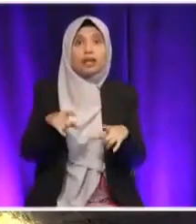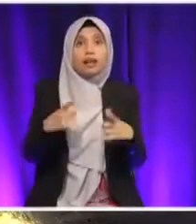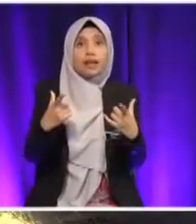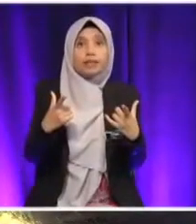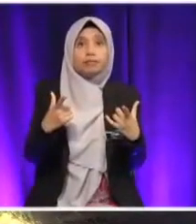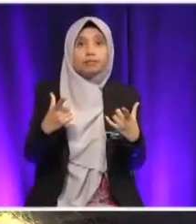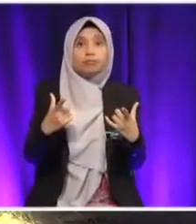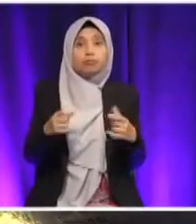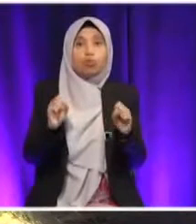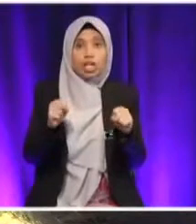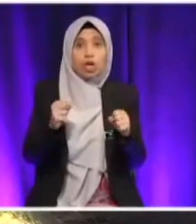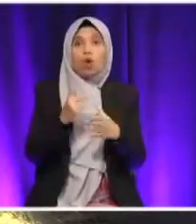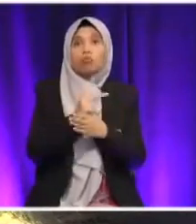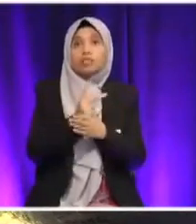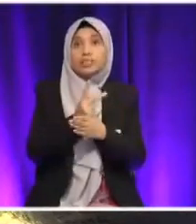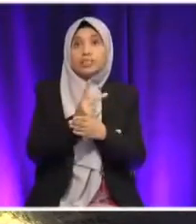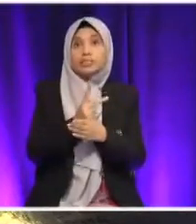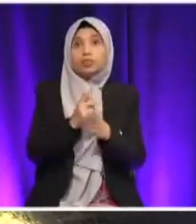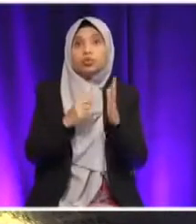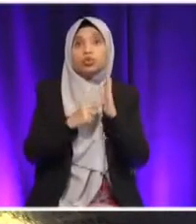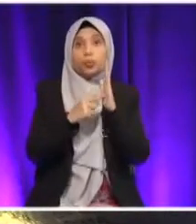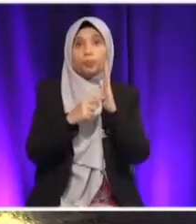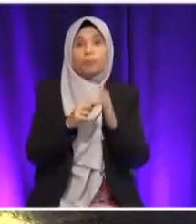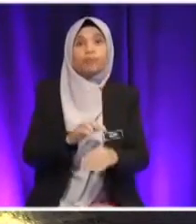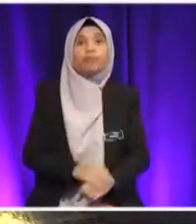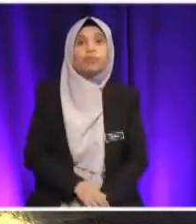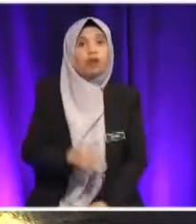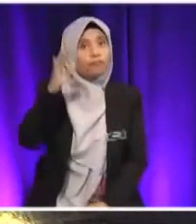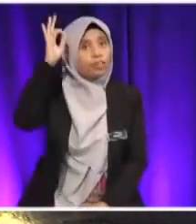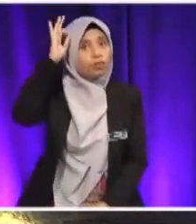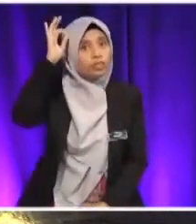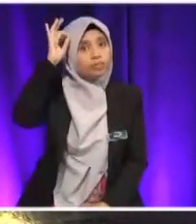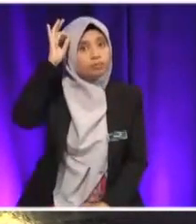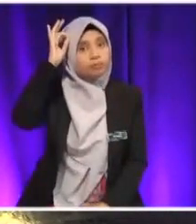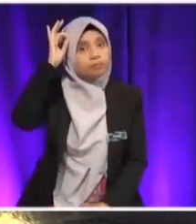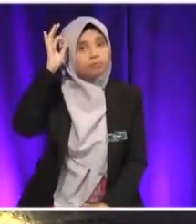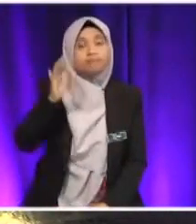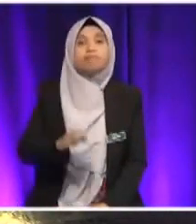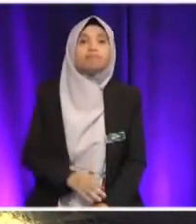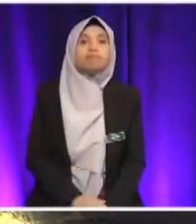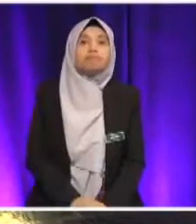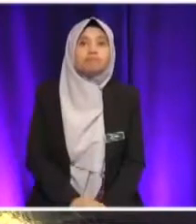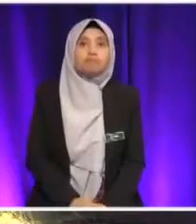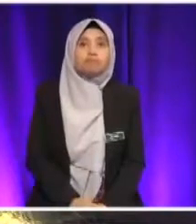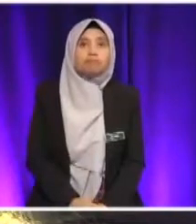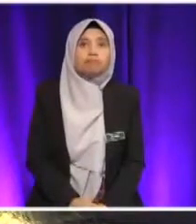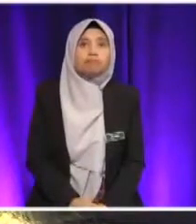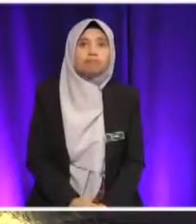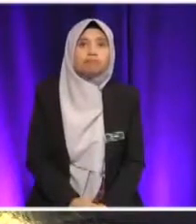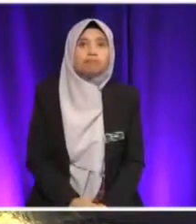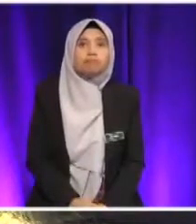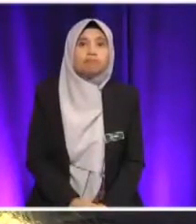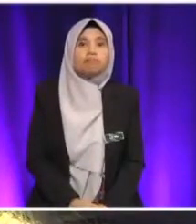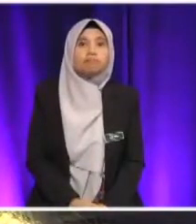Silet tak boleh beda pencuri angkat tangan angkat tangan sopo Nyono